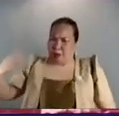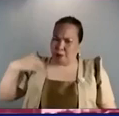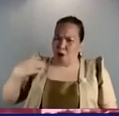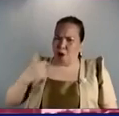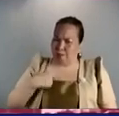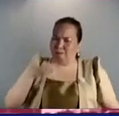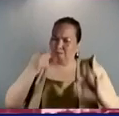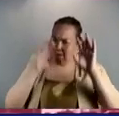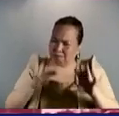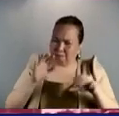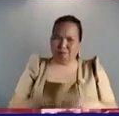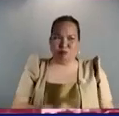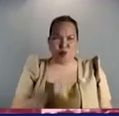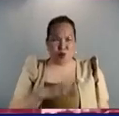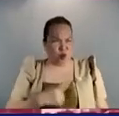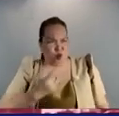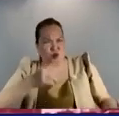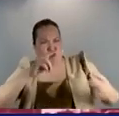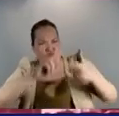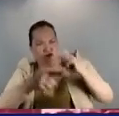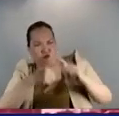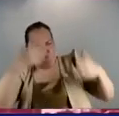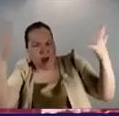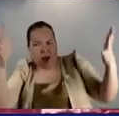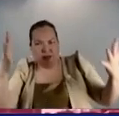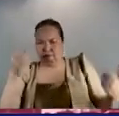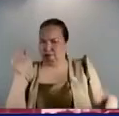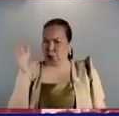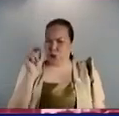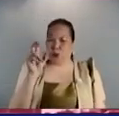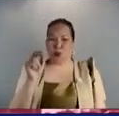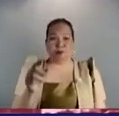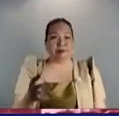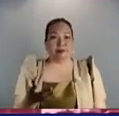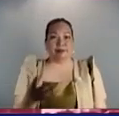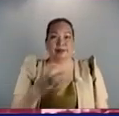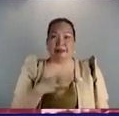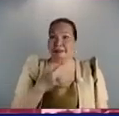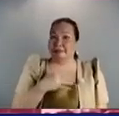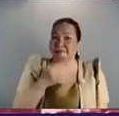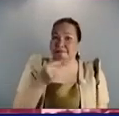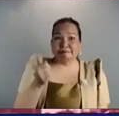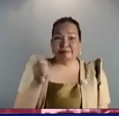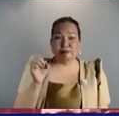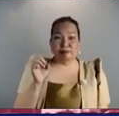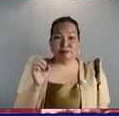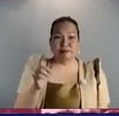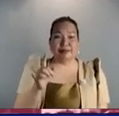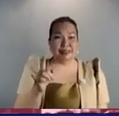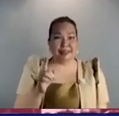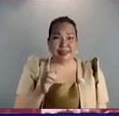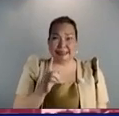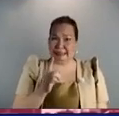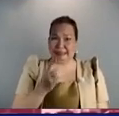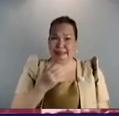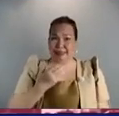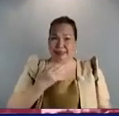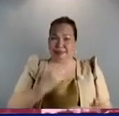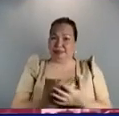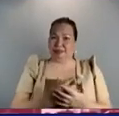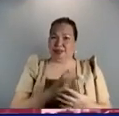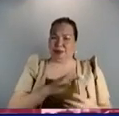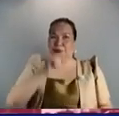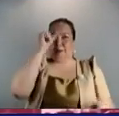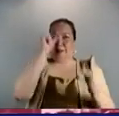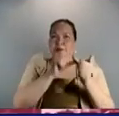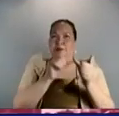mga wala akong pa kumpare, yung mga ganon, di ba? Yung ba talagang somehow, very effective in terms of, you know, recall para